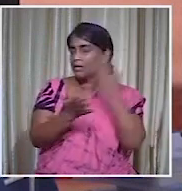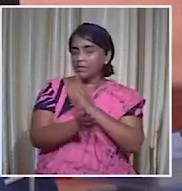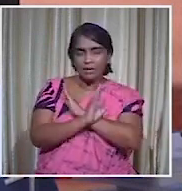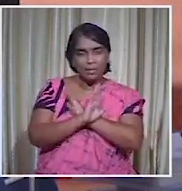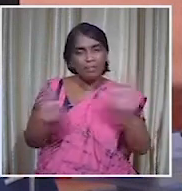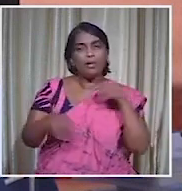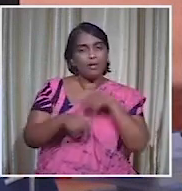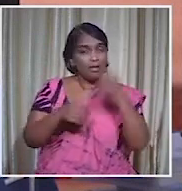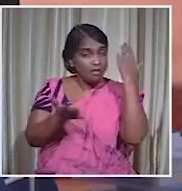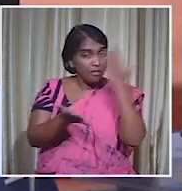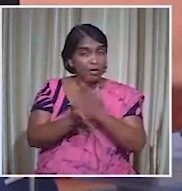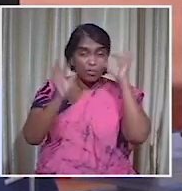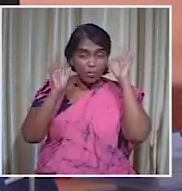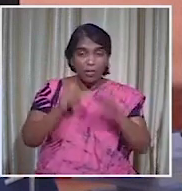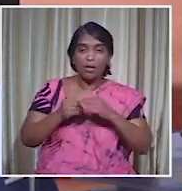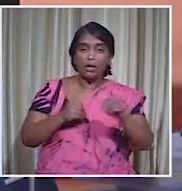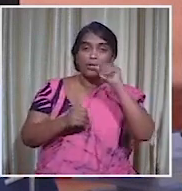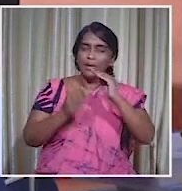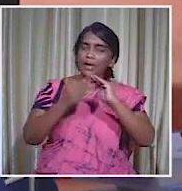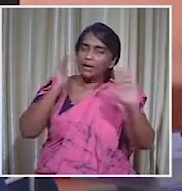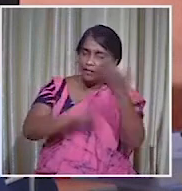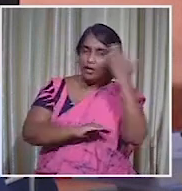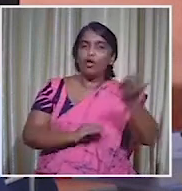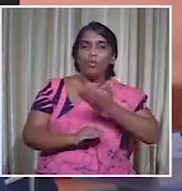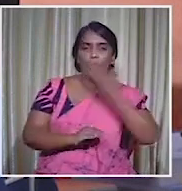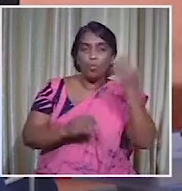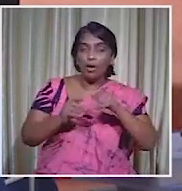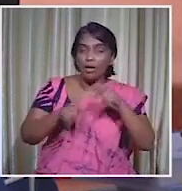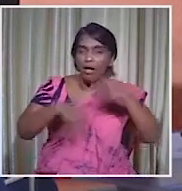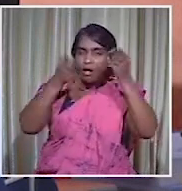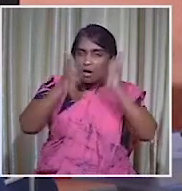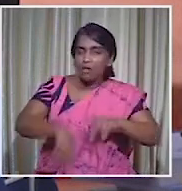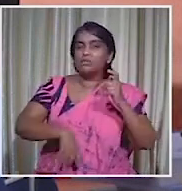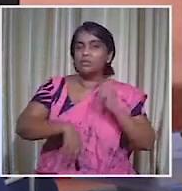එහෙම නවත්තන්න නැතුව හිටියොත් ඇත්තටම ගෙදර යවන්න පුළුවන් මේක අවසාන අවස්ථාව මේගොල්ලෝ ගෙදර යන්න බොහොම ස්තුතියි